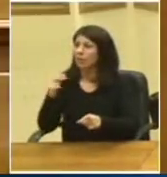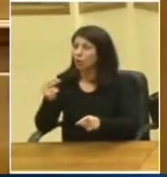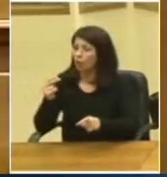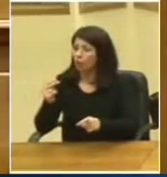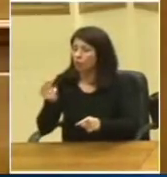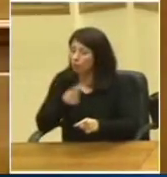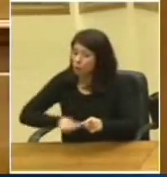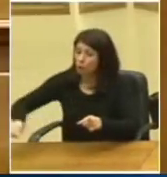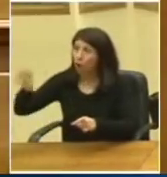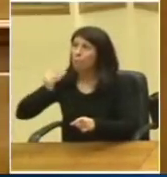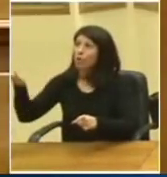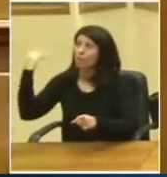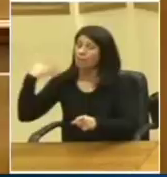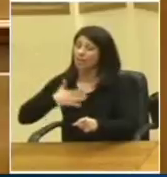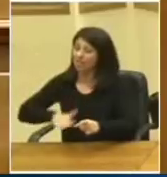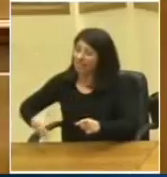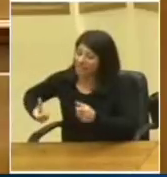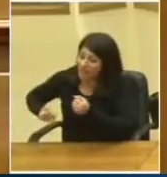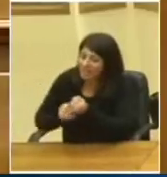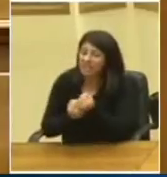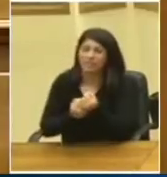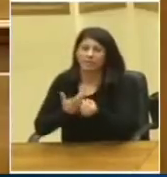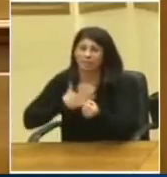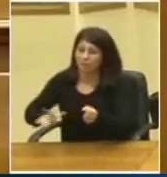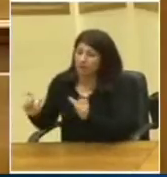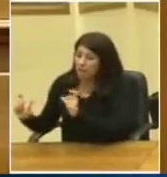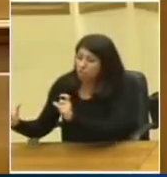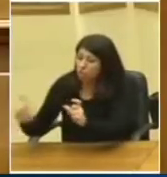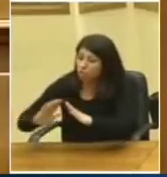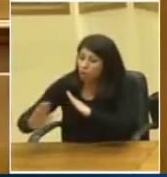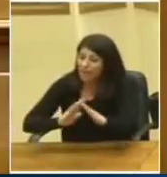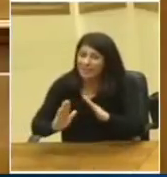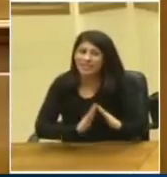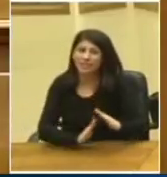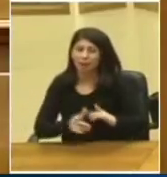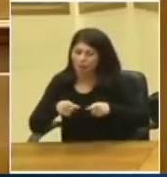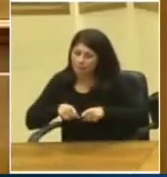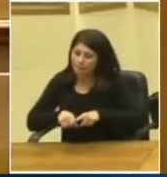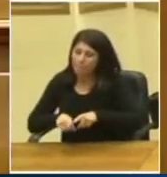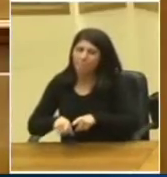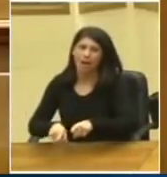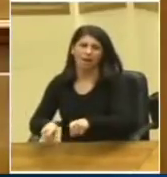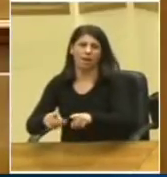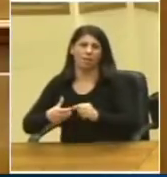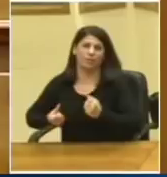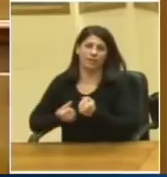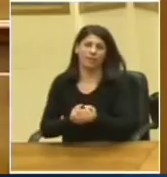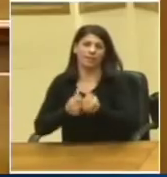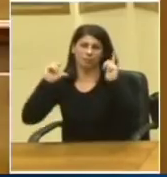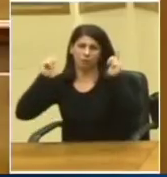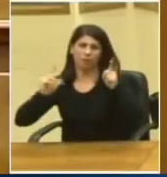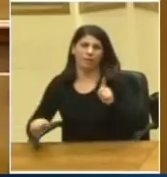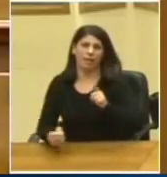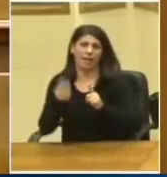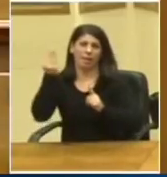χρειάζεται ενίσχυση. Χρειάζεται να ενισχυθεί παράλληλα με την ενίσχυση της δημοκρατικά